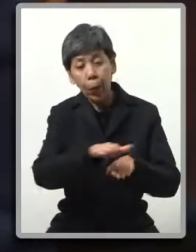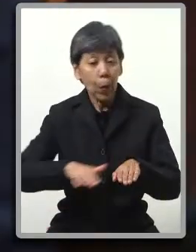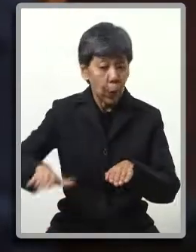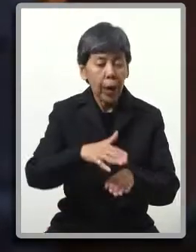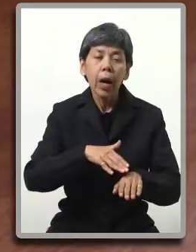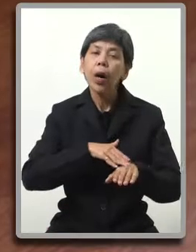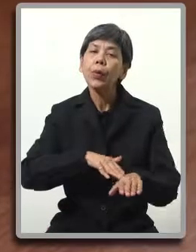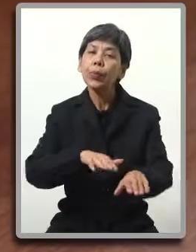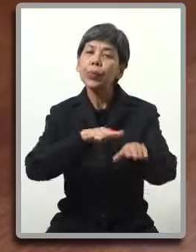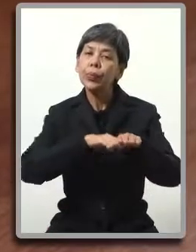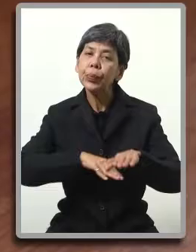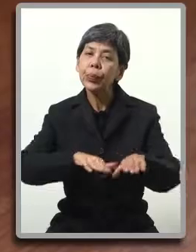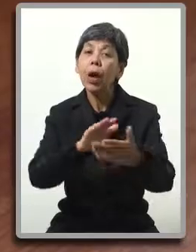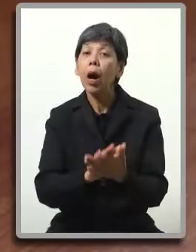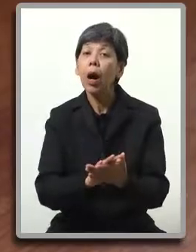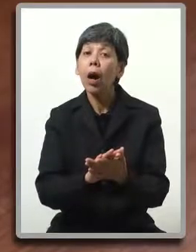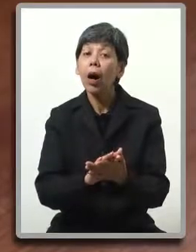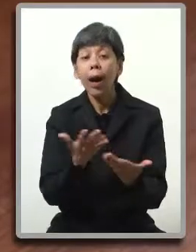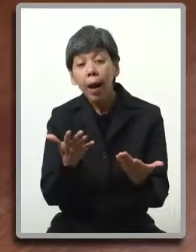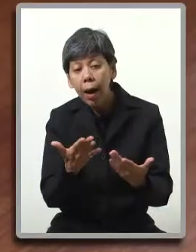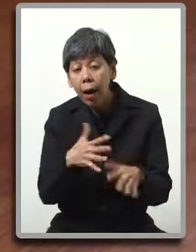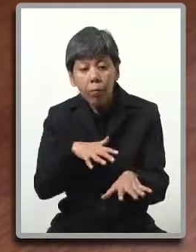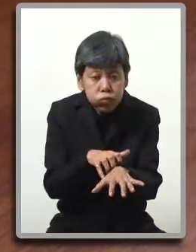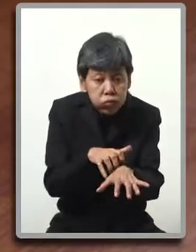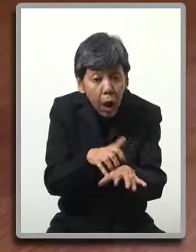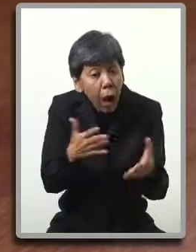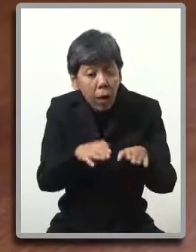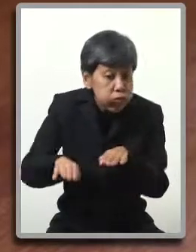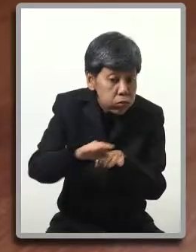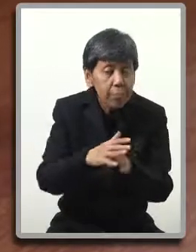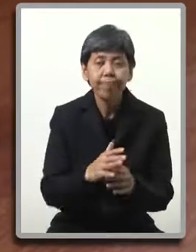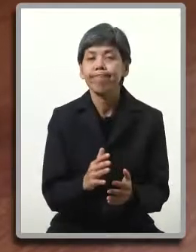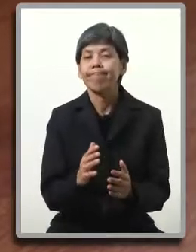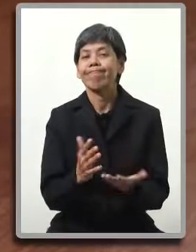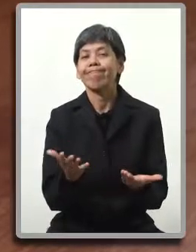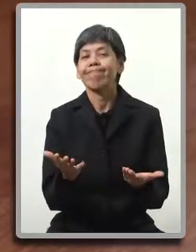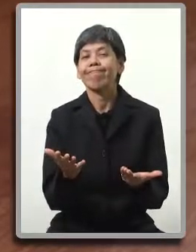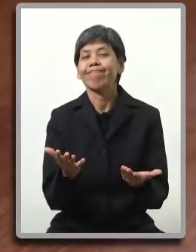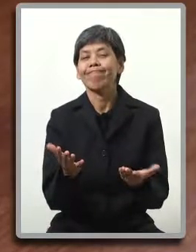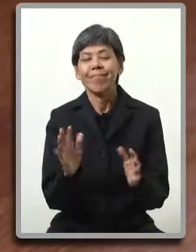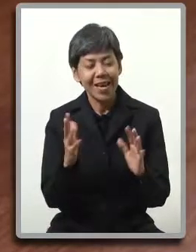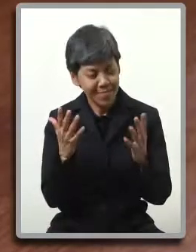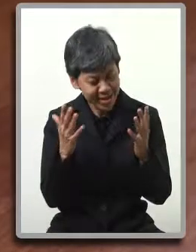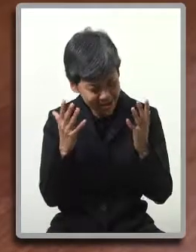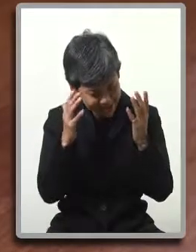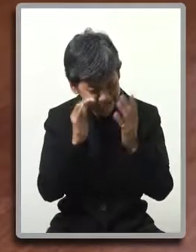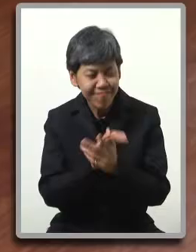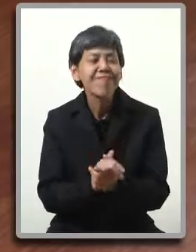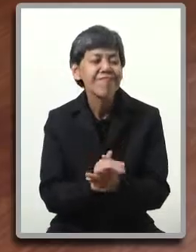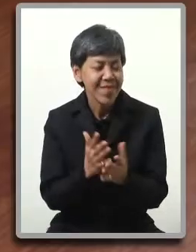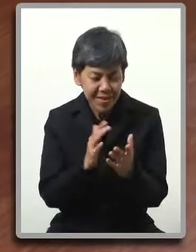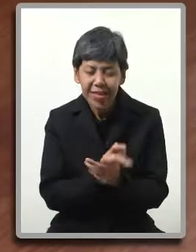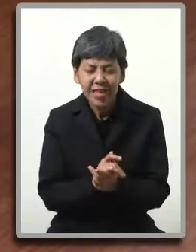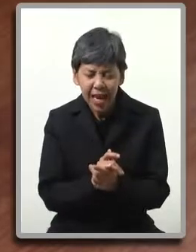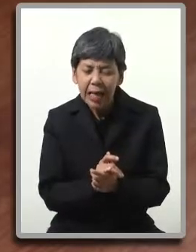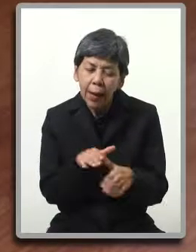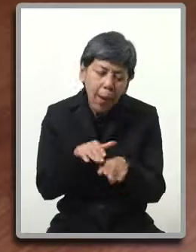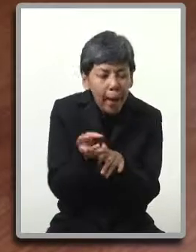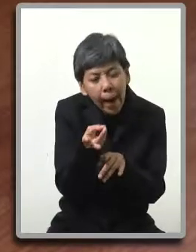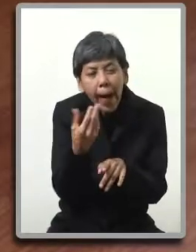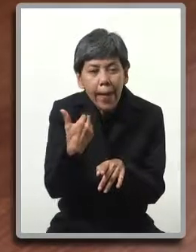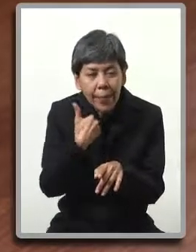แย่งกันหากินโอกาสที่คุณจะเกิดอุบัติเหตุใหญ่ๆมีน้อยไหม ครับ ผมไม่ได้บอกว่าไม่มีเลยนะในโลกผมไม่ได้เถียงเรื่องอุบัติเห